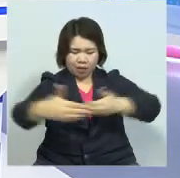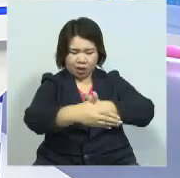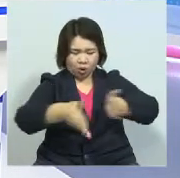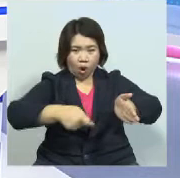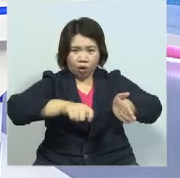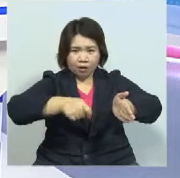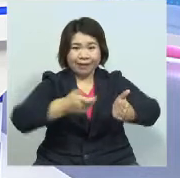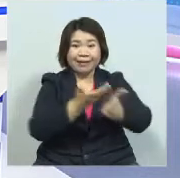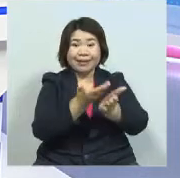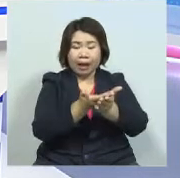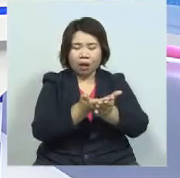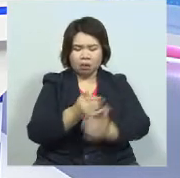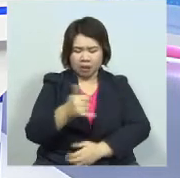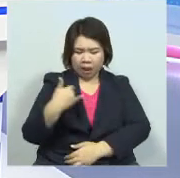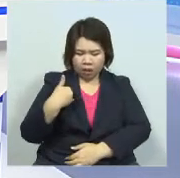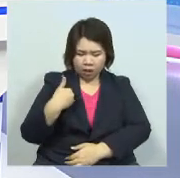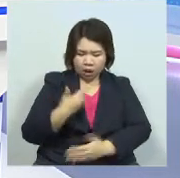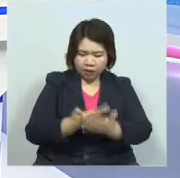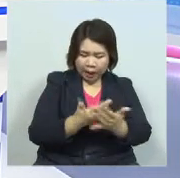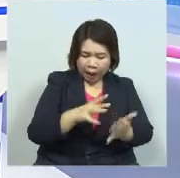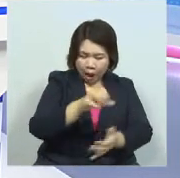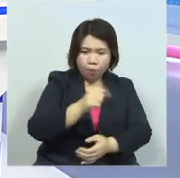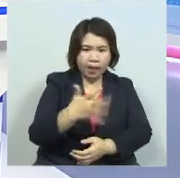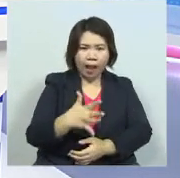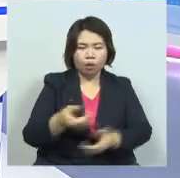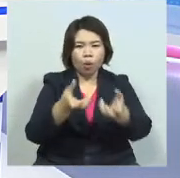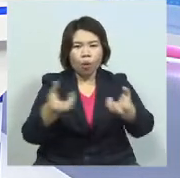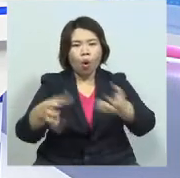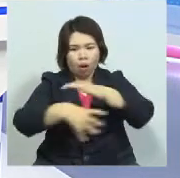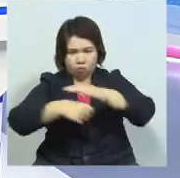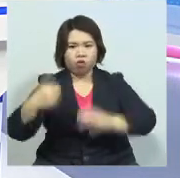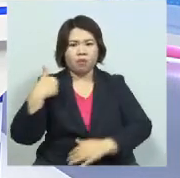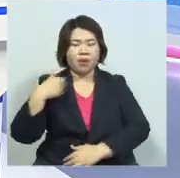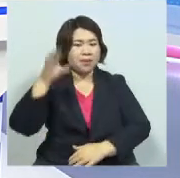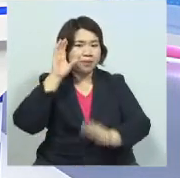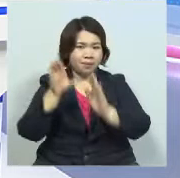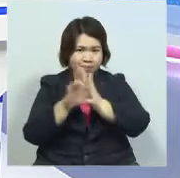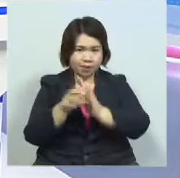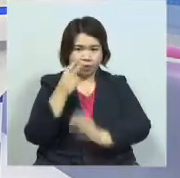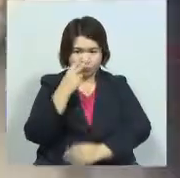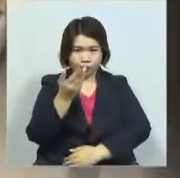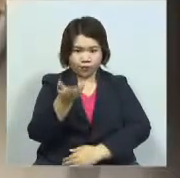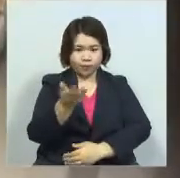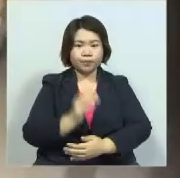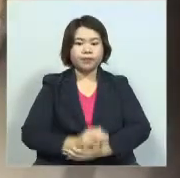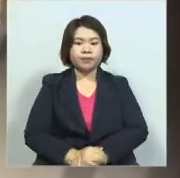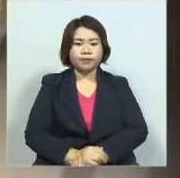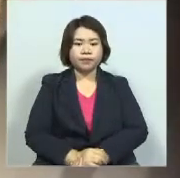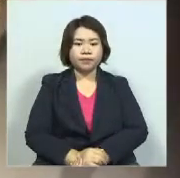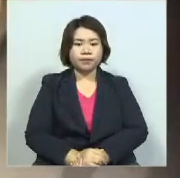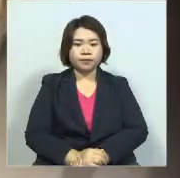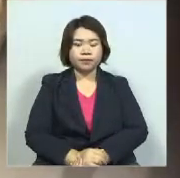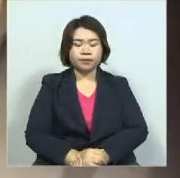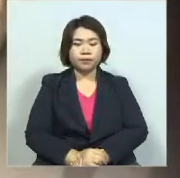ไปงัดตู้เซฟบางร้านที่งัดไม่ได้ก็ได้แต่ทรัพย์สินข้างนอกไปนะคะเดี๋ยวไปดูภาพจากวงจรปิดที่บันทึกไว้ได้ก่อนค่ะ